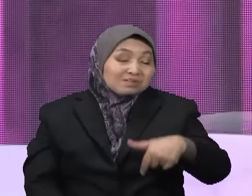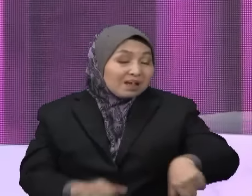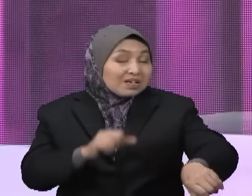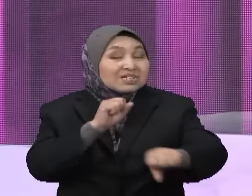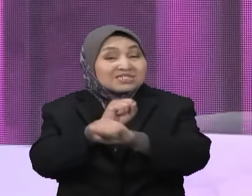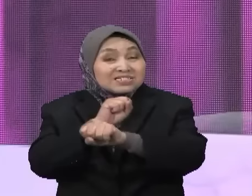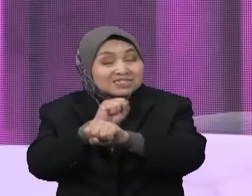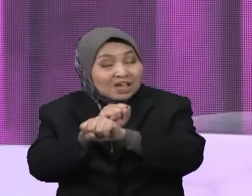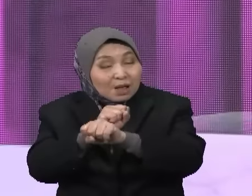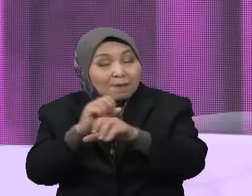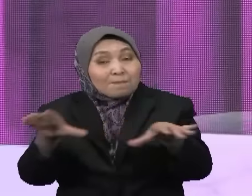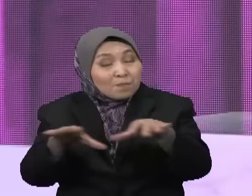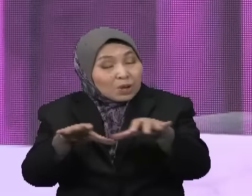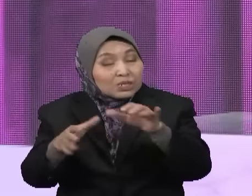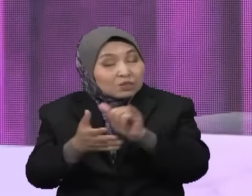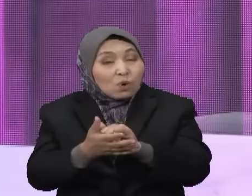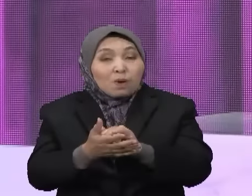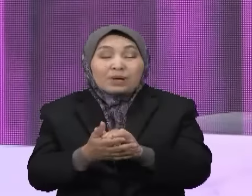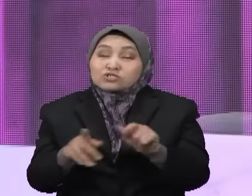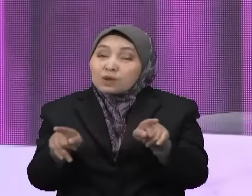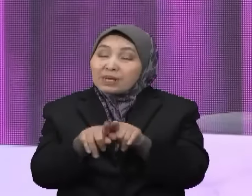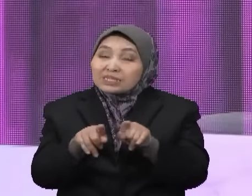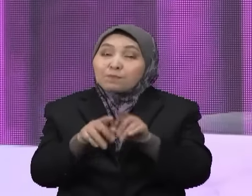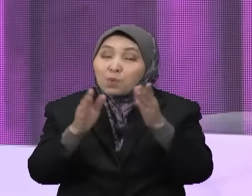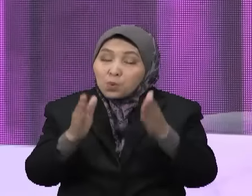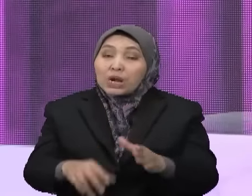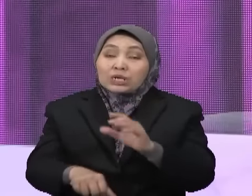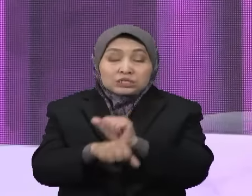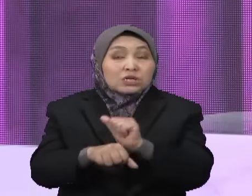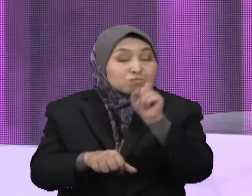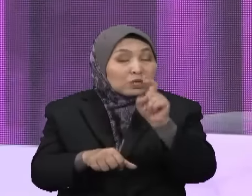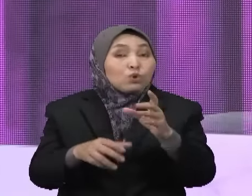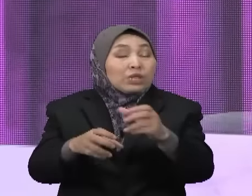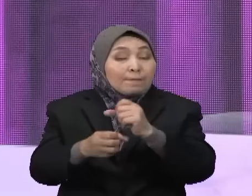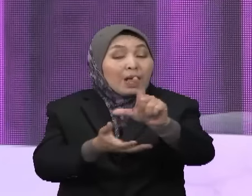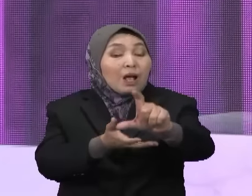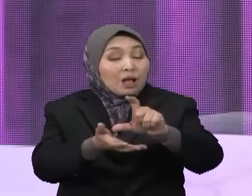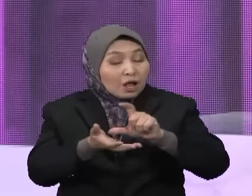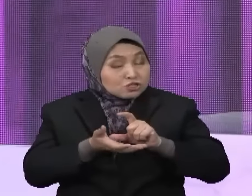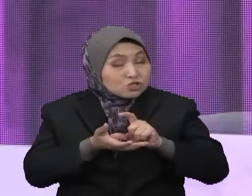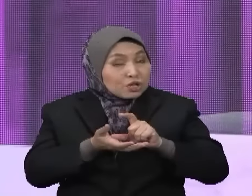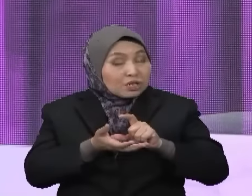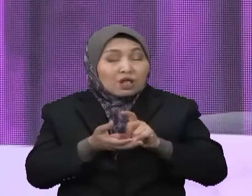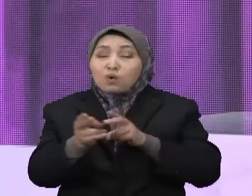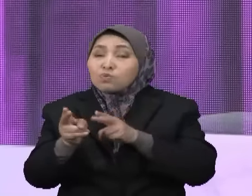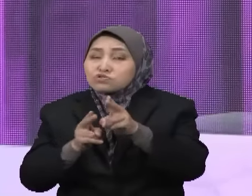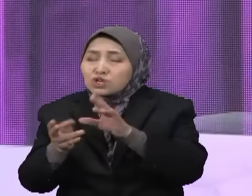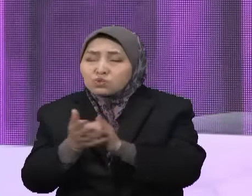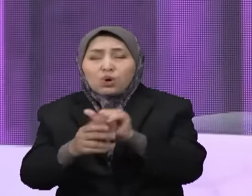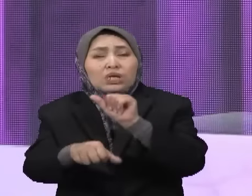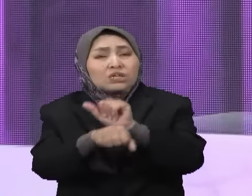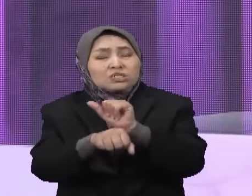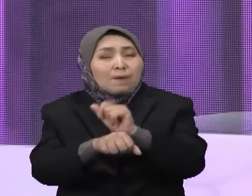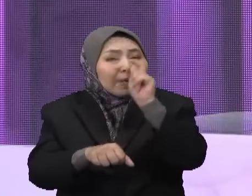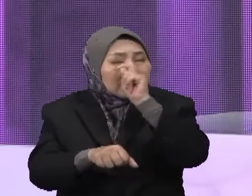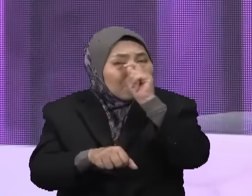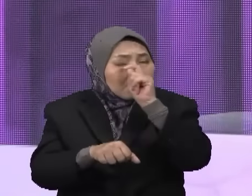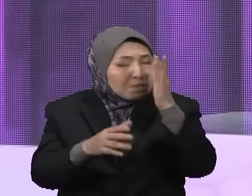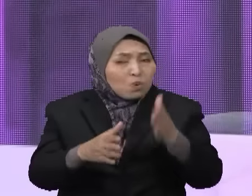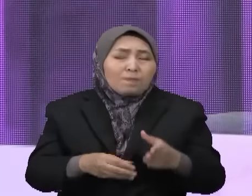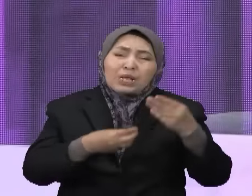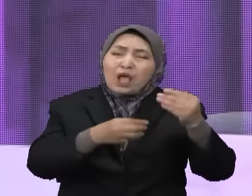mereka usahakan, yaksibun itu maksudnya macam orang bekerja, Ustaz kan, sepatutnya bekerja dapat gaji. Yang mereka usahakan itu kerja mereka menipu,